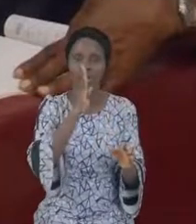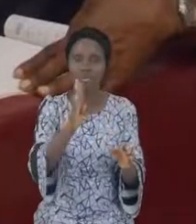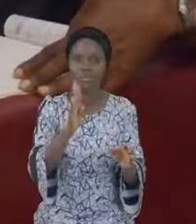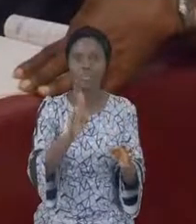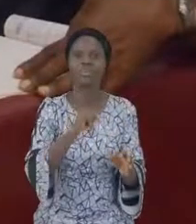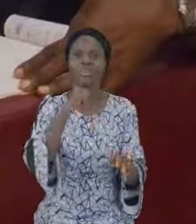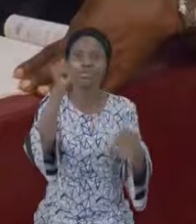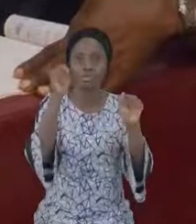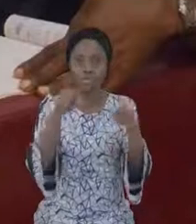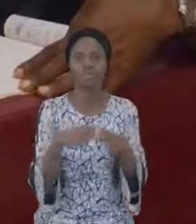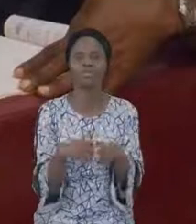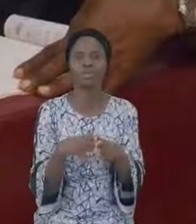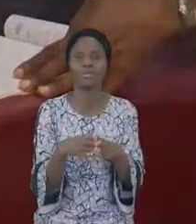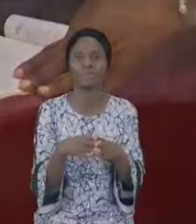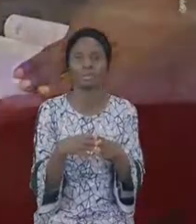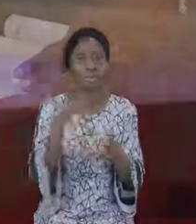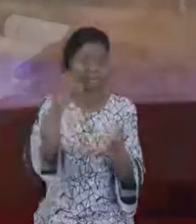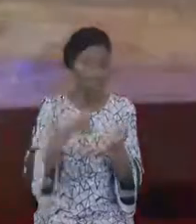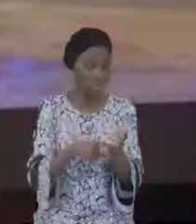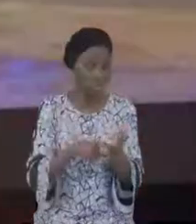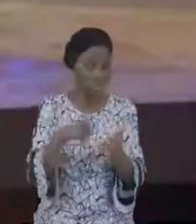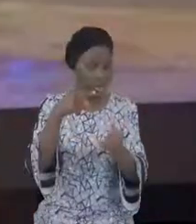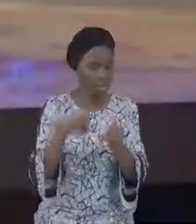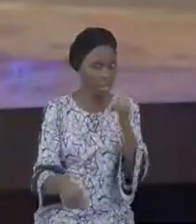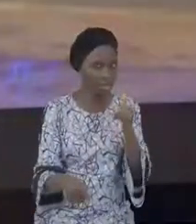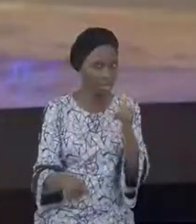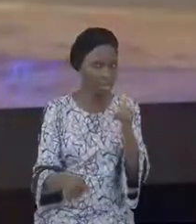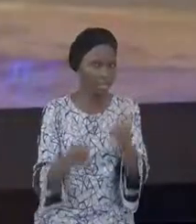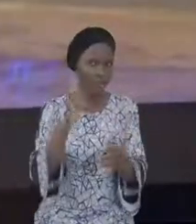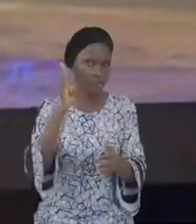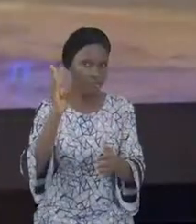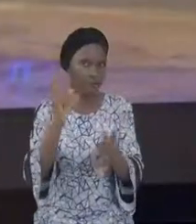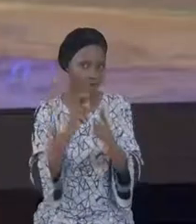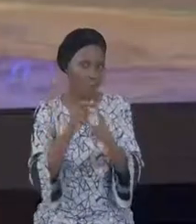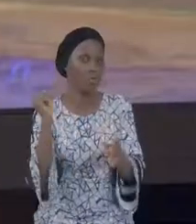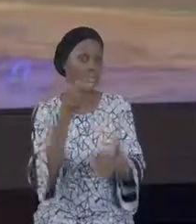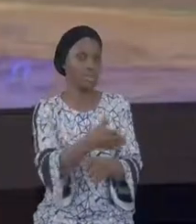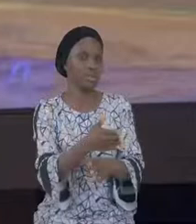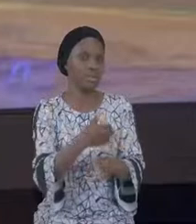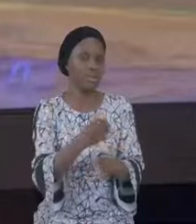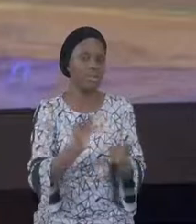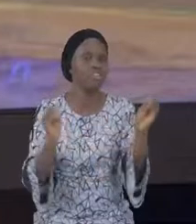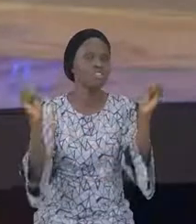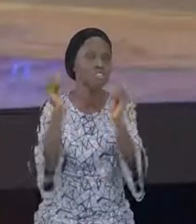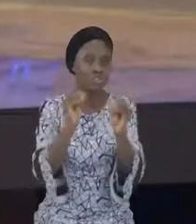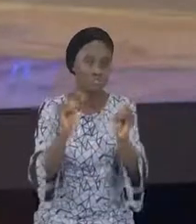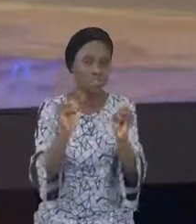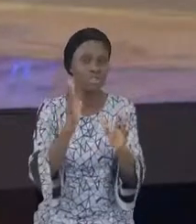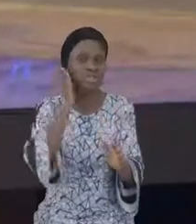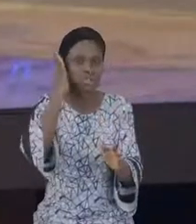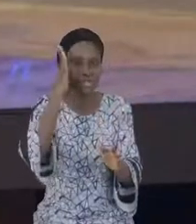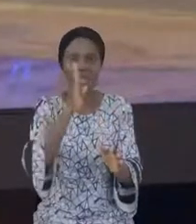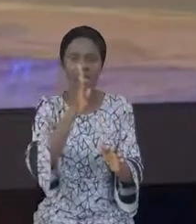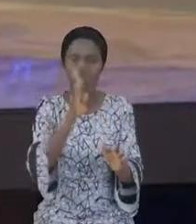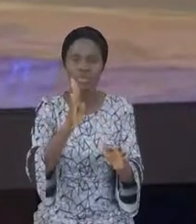rien shall be n'est impossible, impossible à Dieu. The last four Pour remarquer words. La dernière nothing partie. Shall rien be